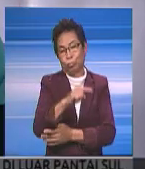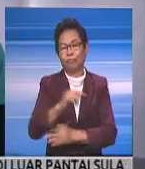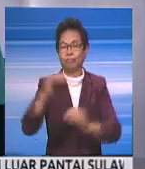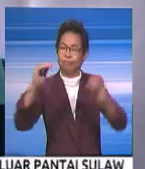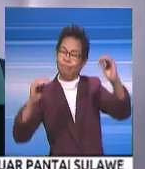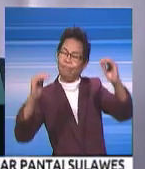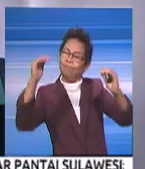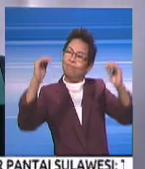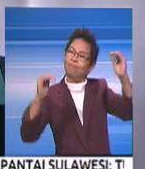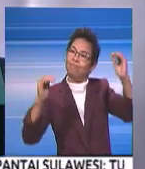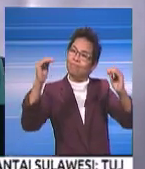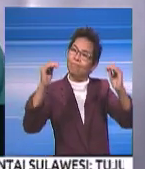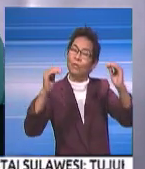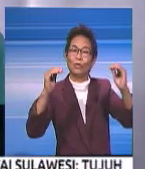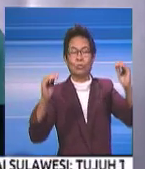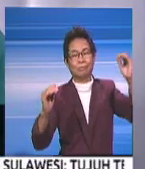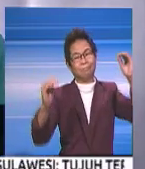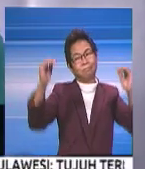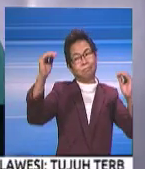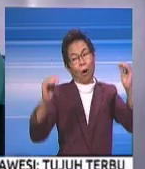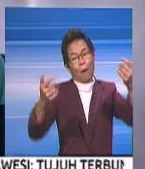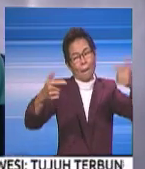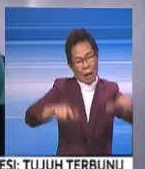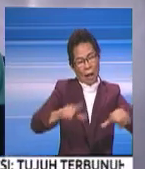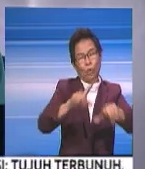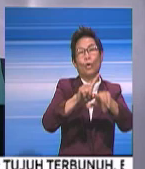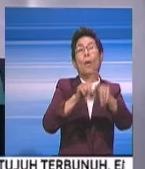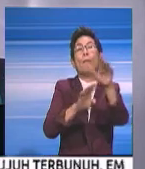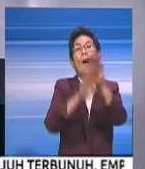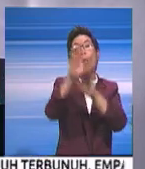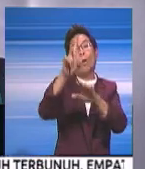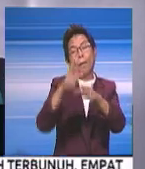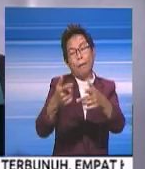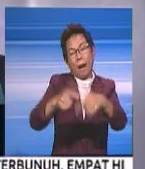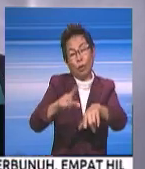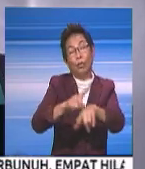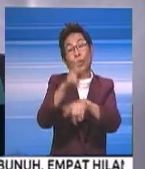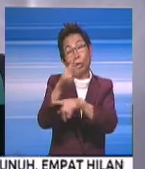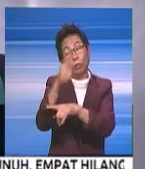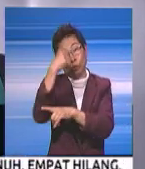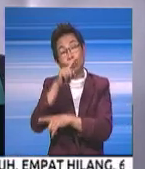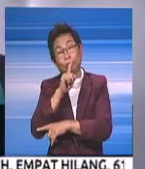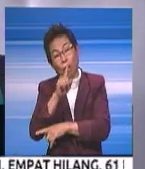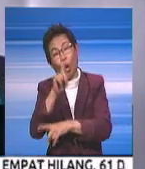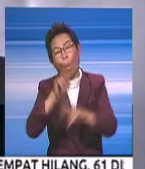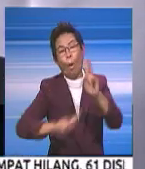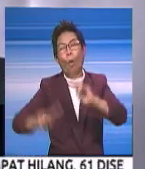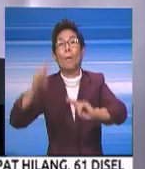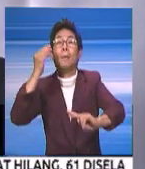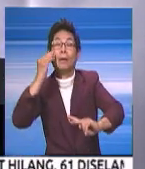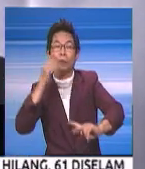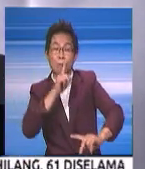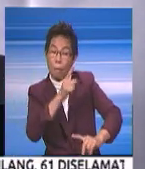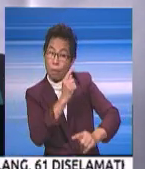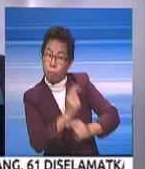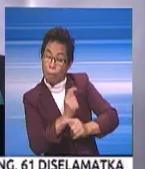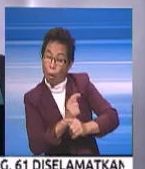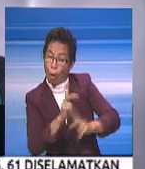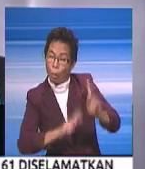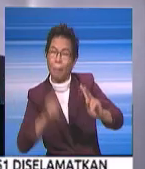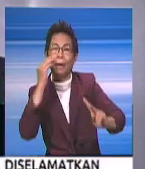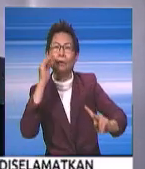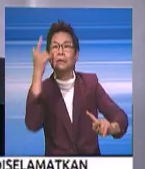mengimbangi pembangunan yang berlaku di Kuala Lumpur untuk menentukan bahawa orang Melayu tidak ketinggalan.